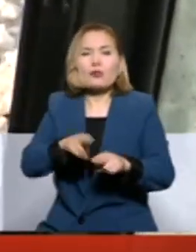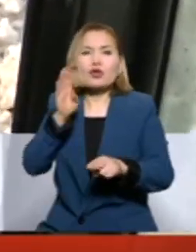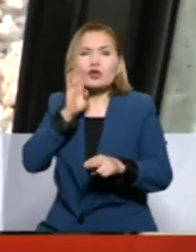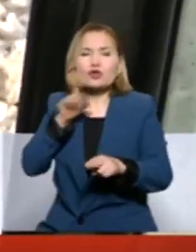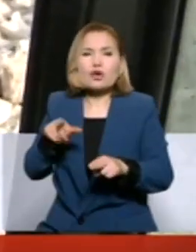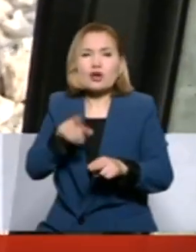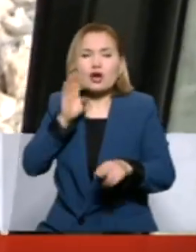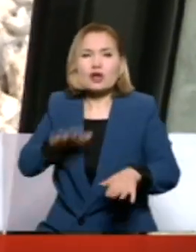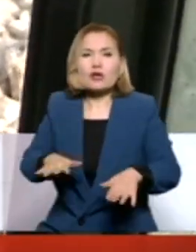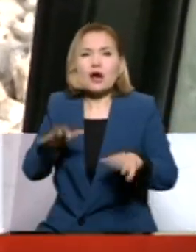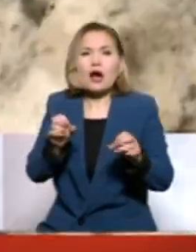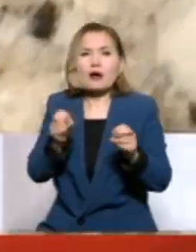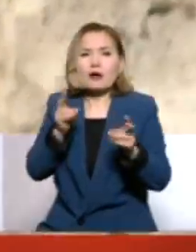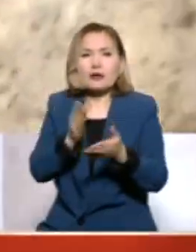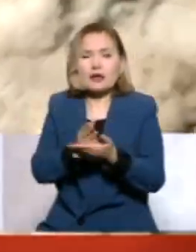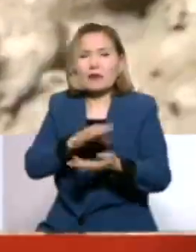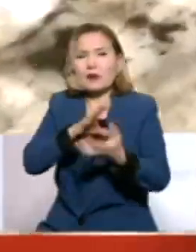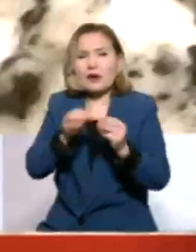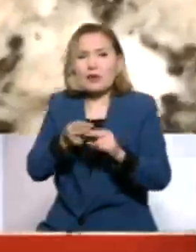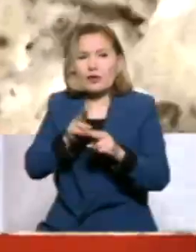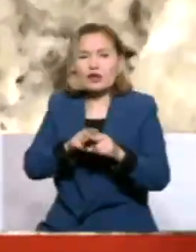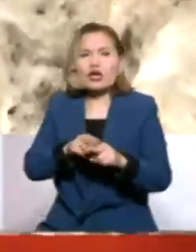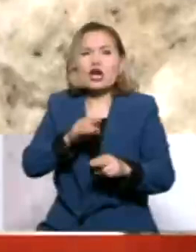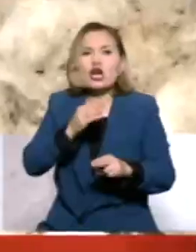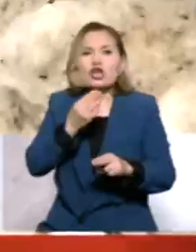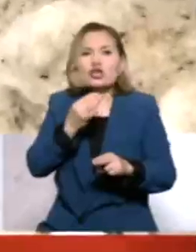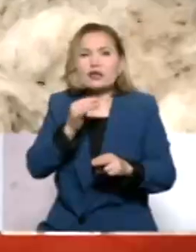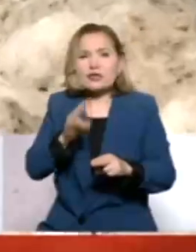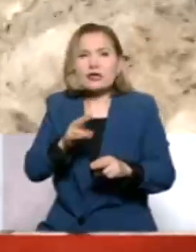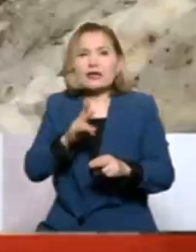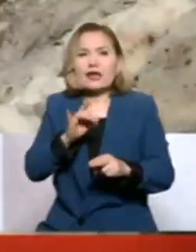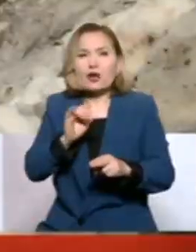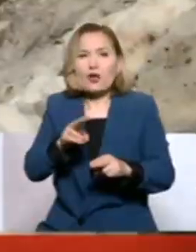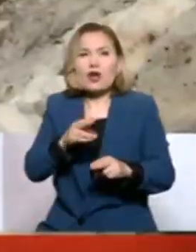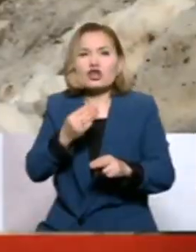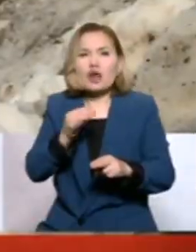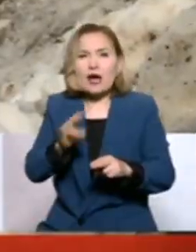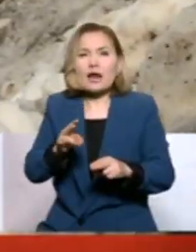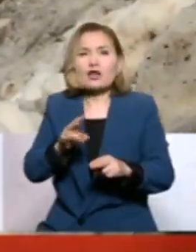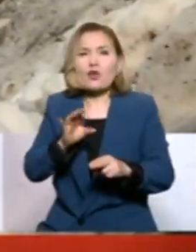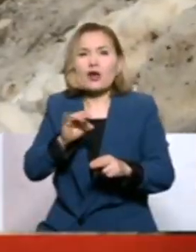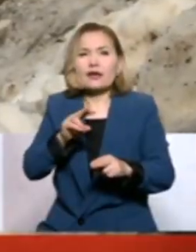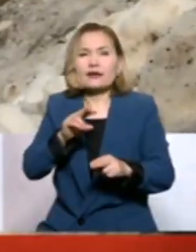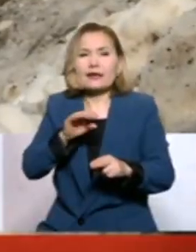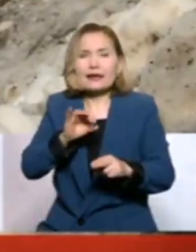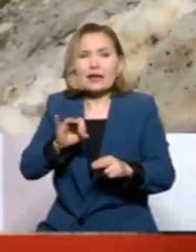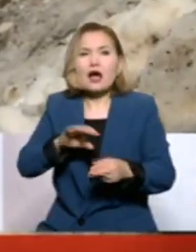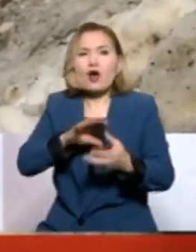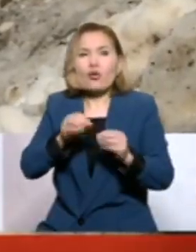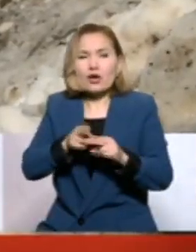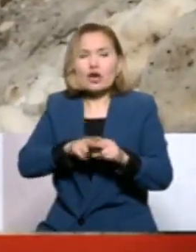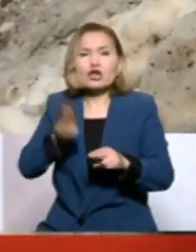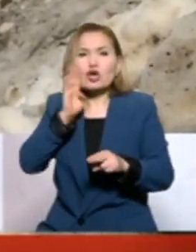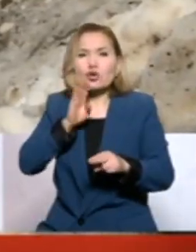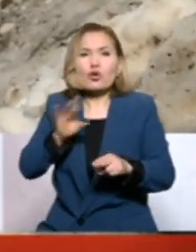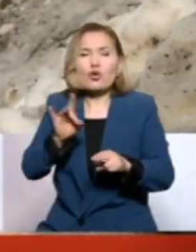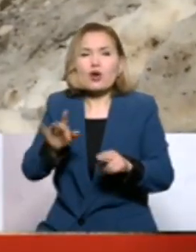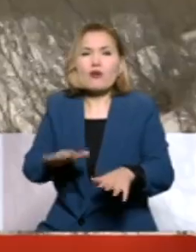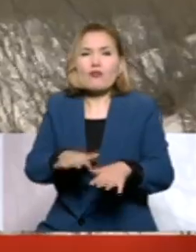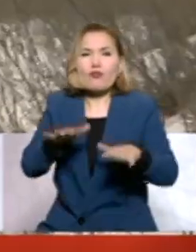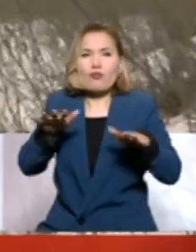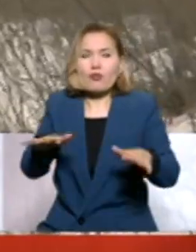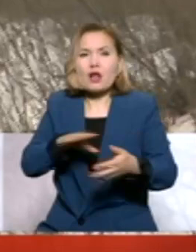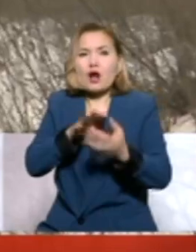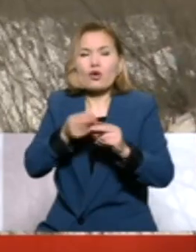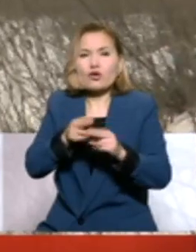көп су келу мүмкін деген болжам бар. Шыңғырлау, Шежін, Деркөл, Шаған, Өлеңті, Шідерті өзендерінде су көлемі мол. Биыл